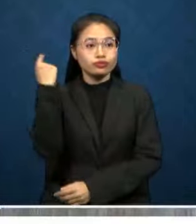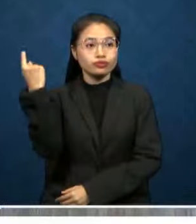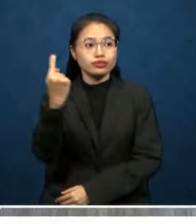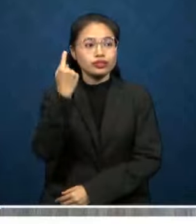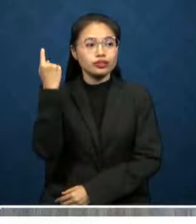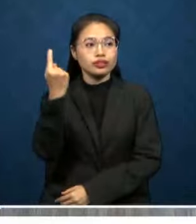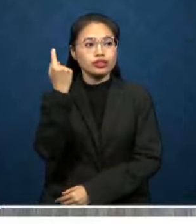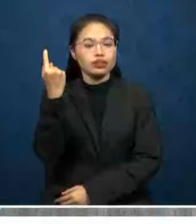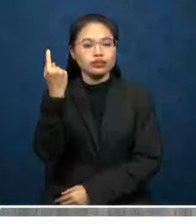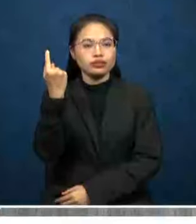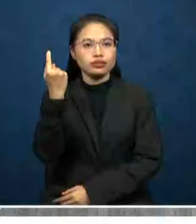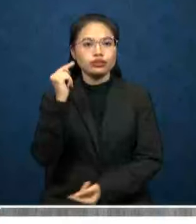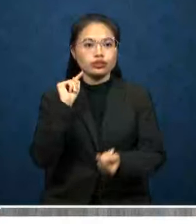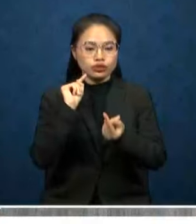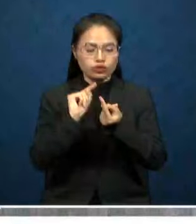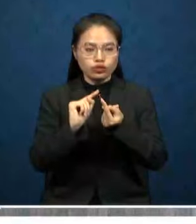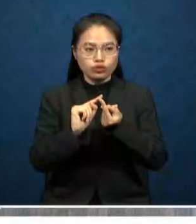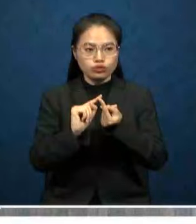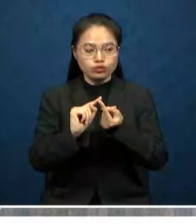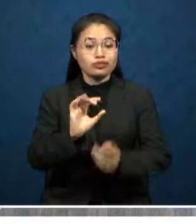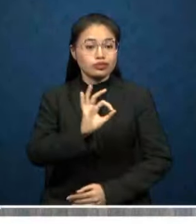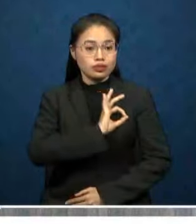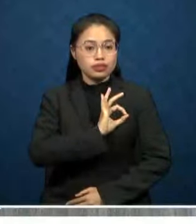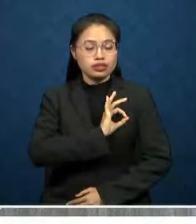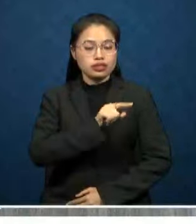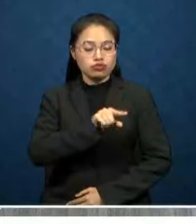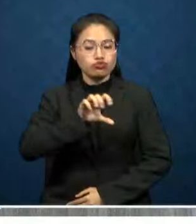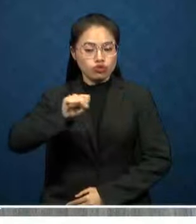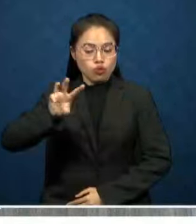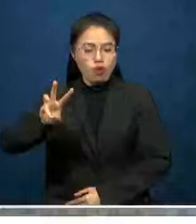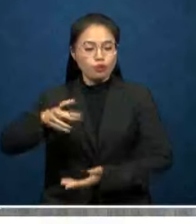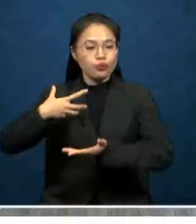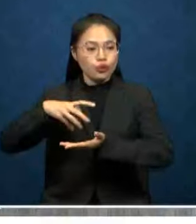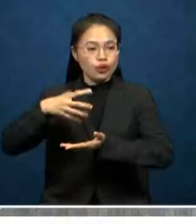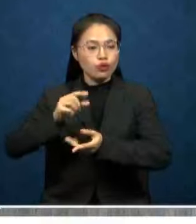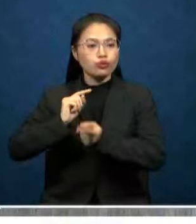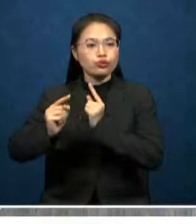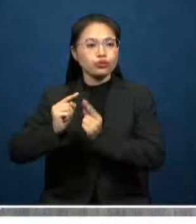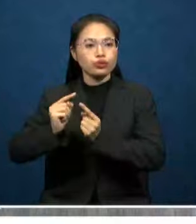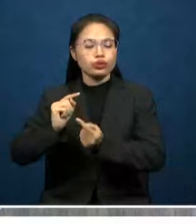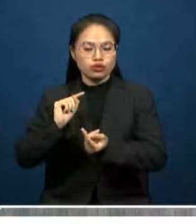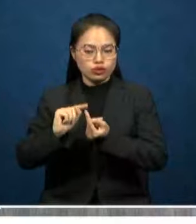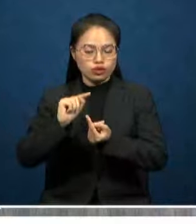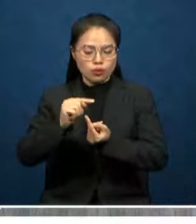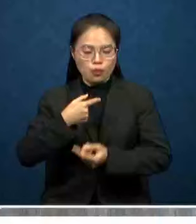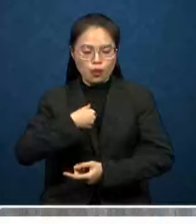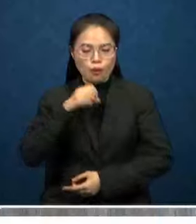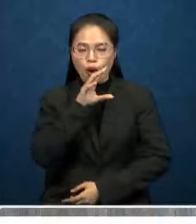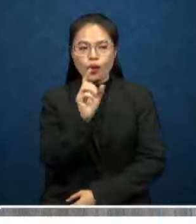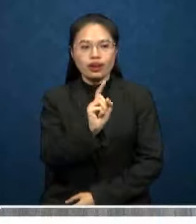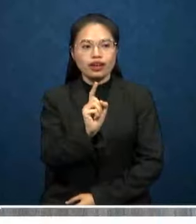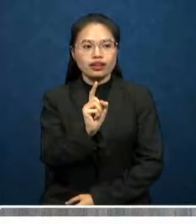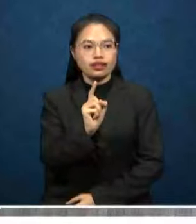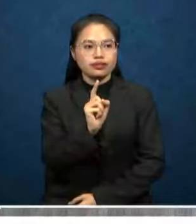ว่าเพื่อนสมาชิกบางท่านได้แตะไว้บ้างแล้วแต่ผมเรียนอย่างงี้ครับท่านรัฐมนตรี